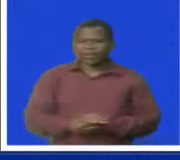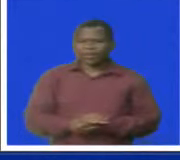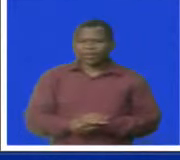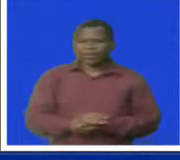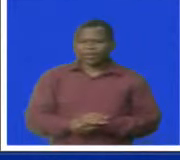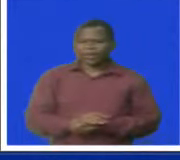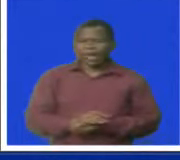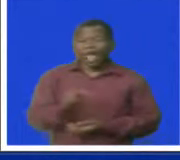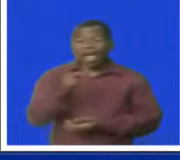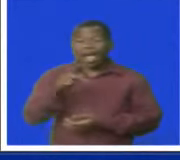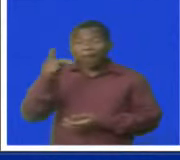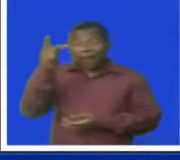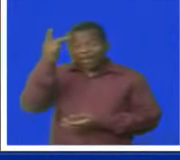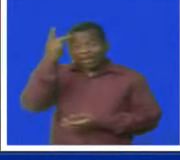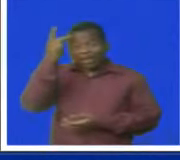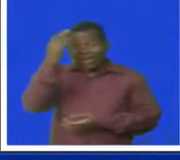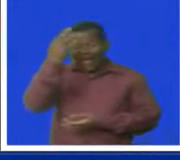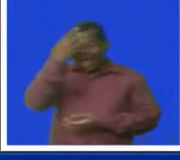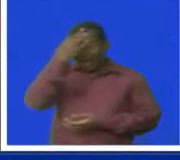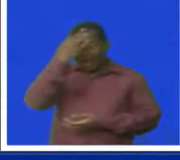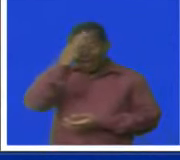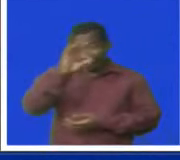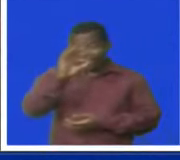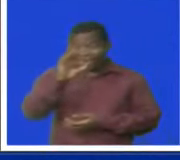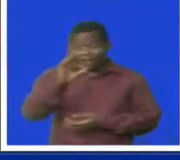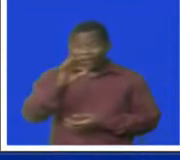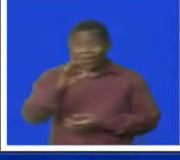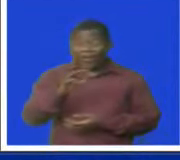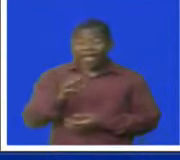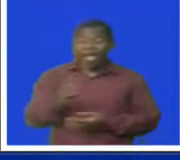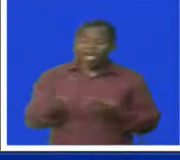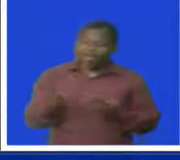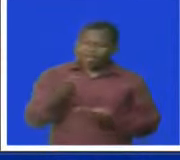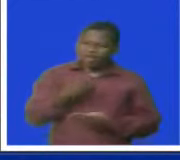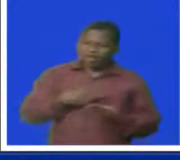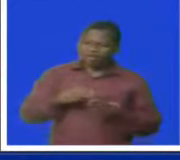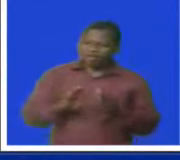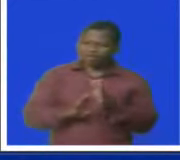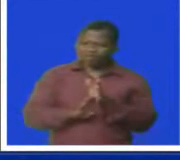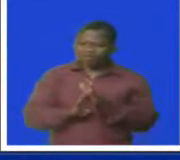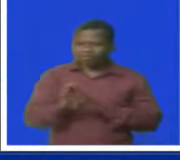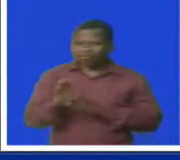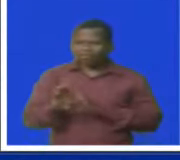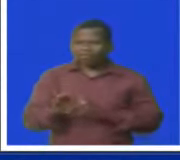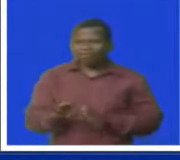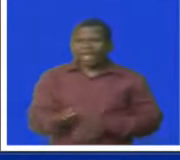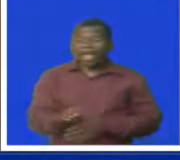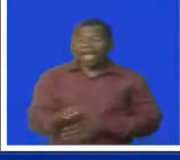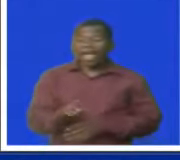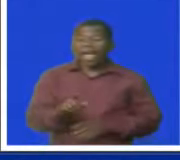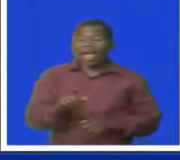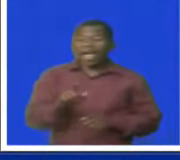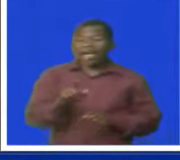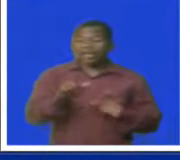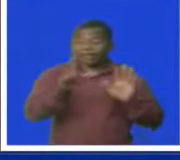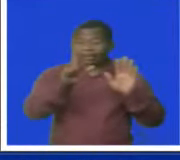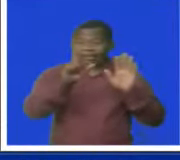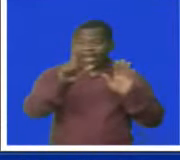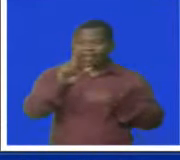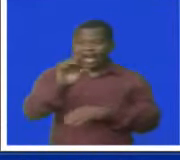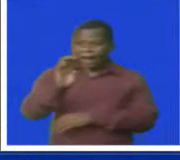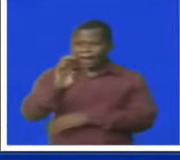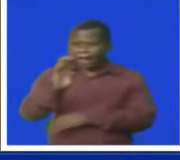sibuke ema investments lang 30 billion emalangeni of which 7 billion wa hulumende 23 billion we private